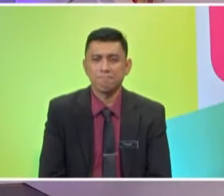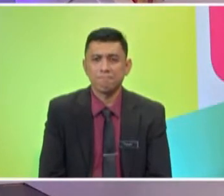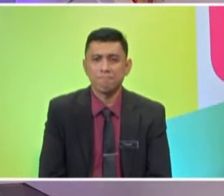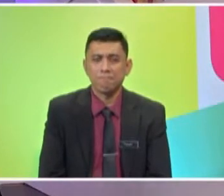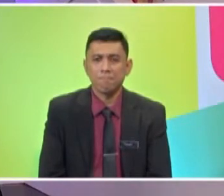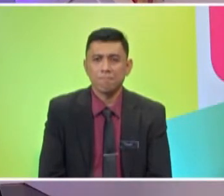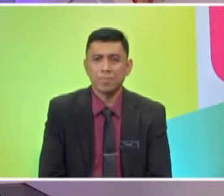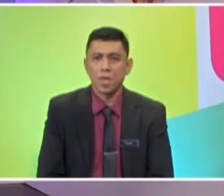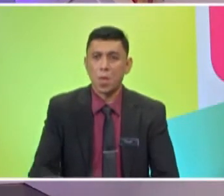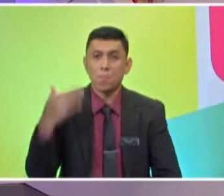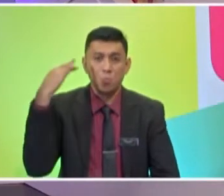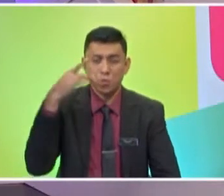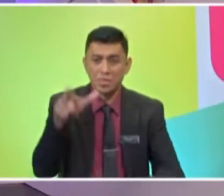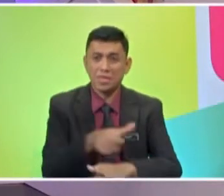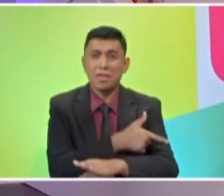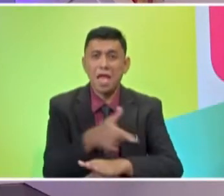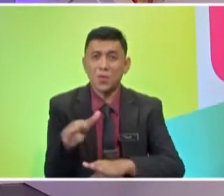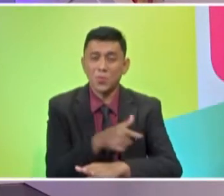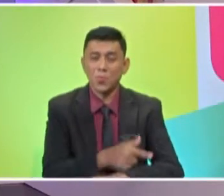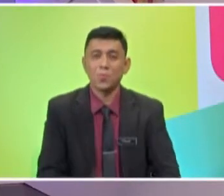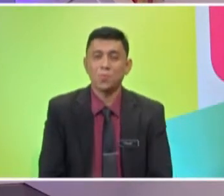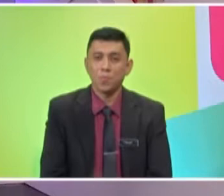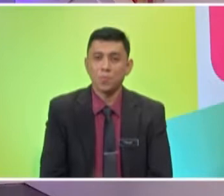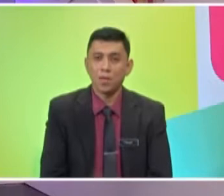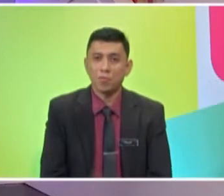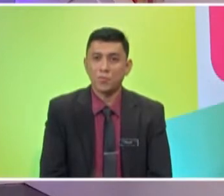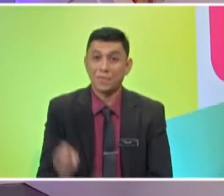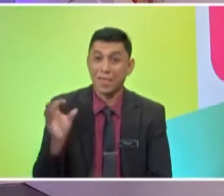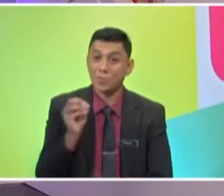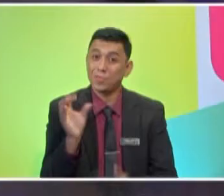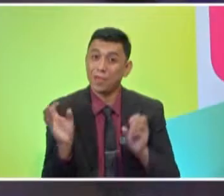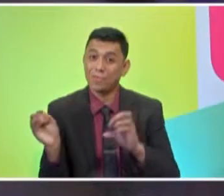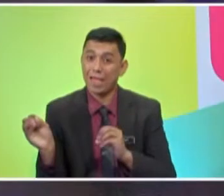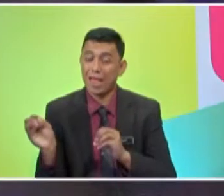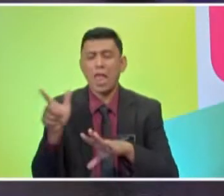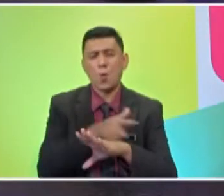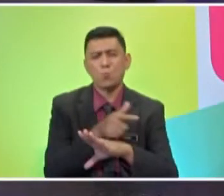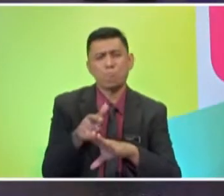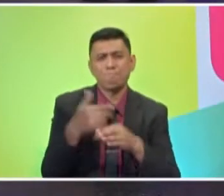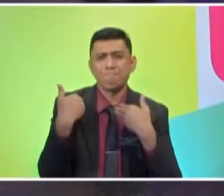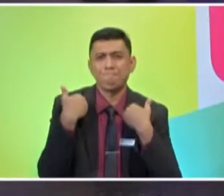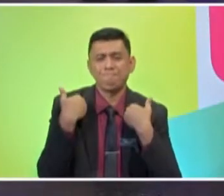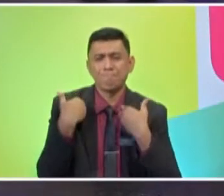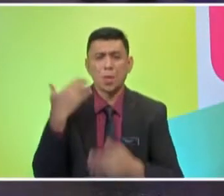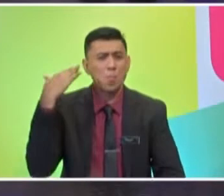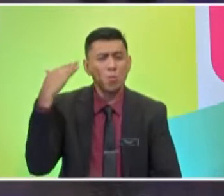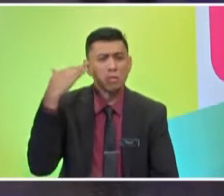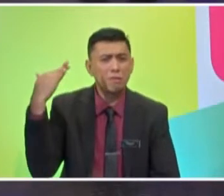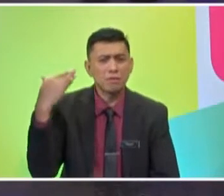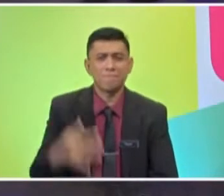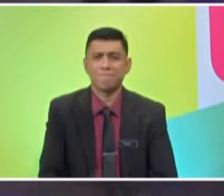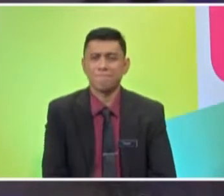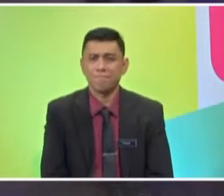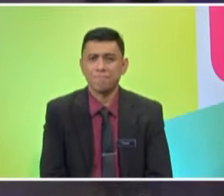Macam bunyi lagu cikgu. Kucu kucak kucu kucak kucu kucu kucu kucak. Ni apa eh? Itu lagu Hindustan tu.